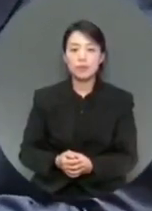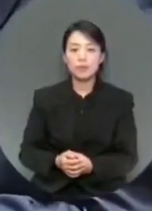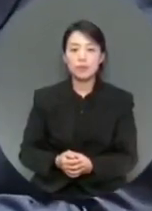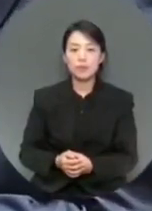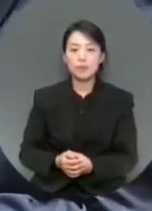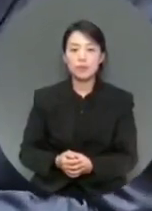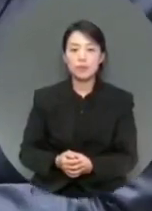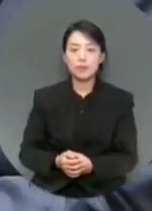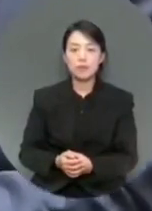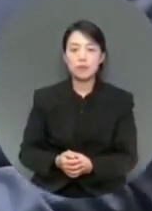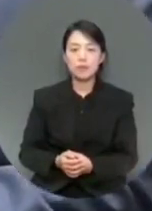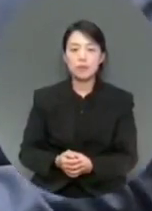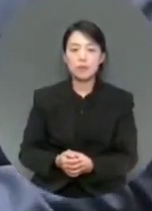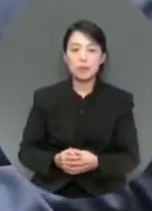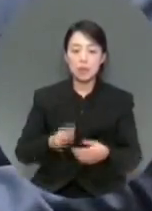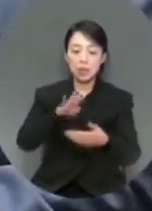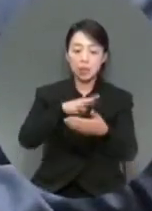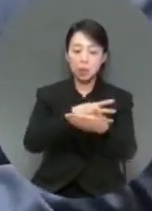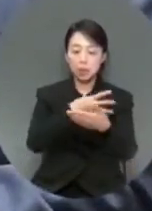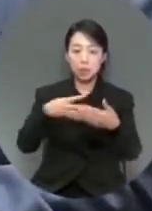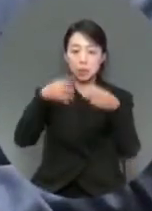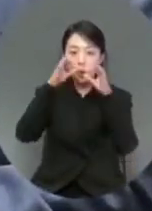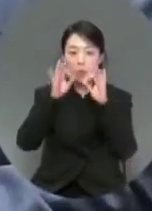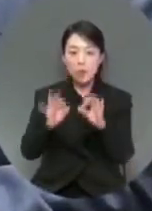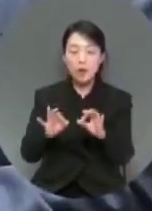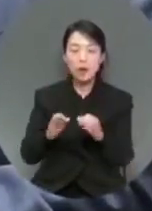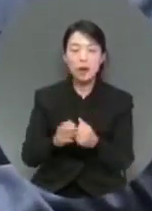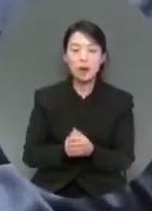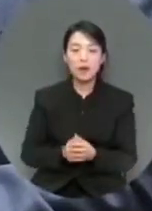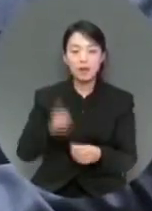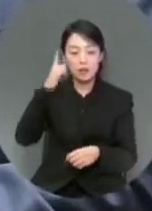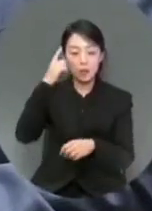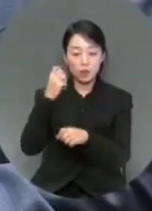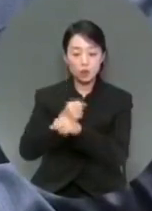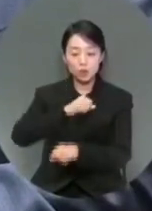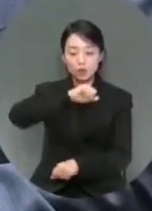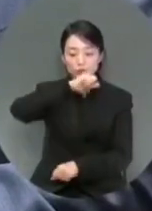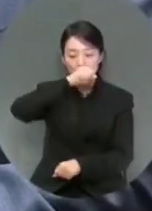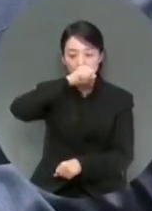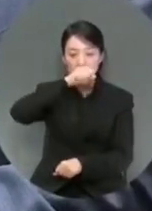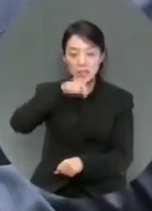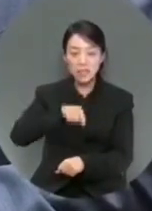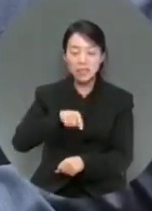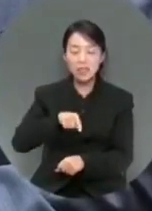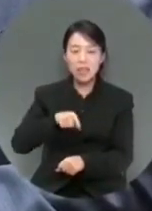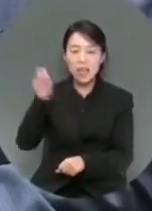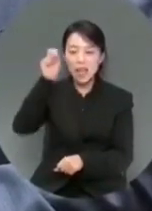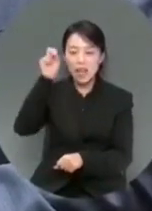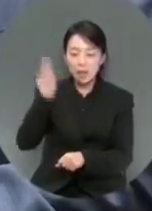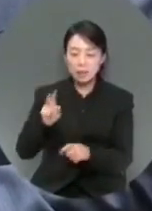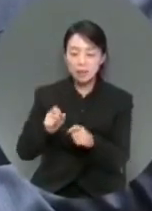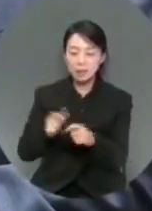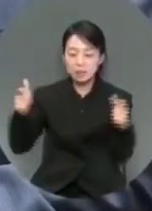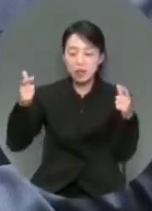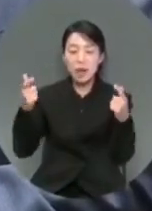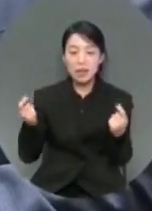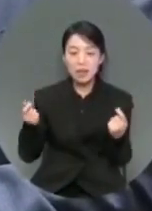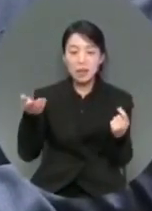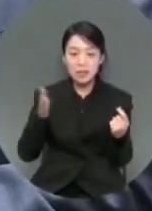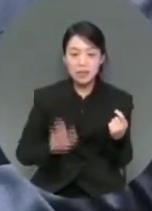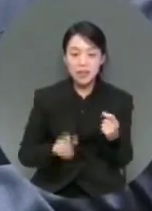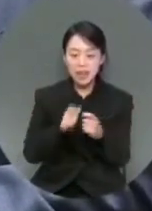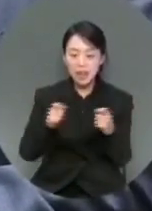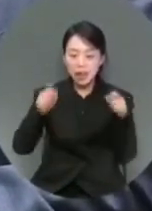또 하나는 이 그래프 수치를 보시면요. 그러니까 R&D 예산이 최근에 급증한 것처럼 보이지만 이게 장기적으로 봤을